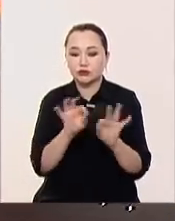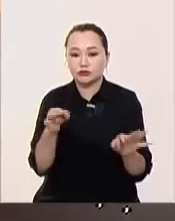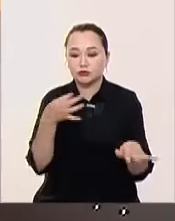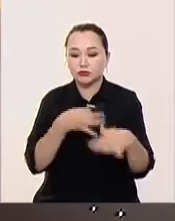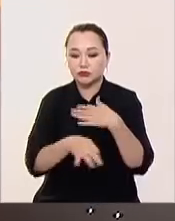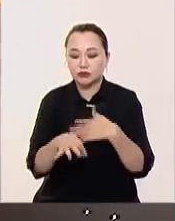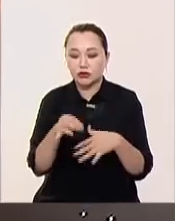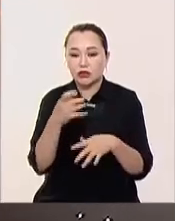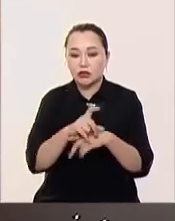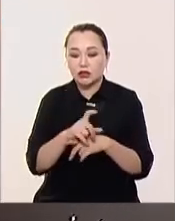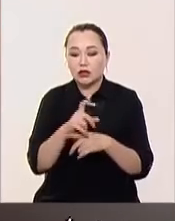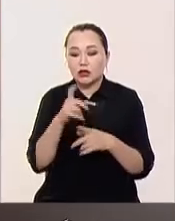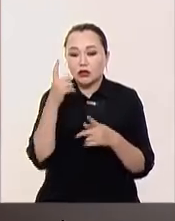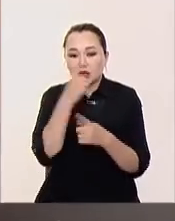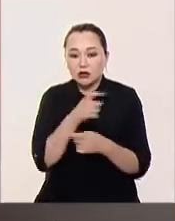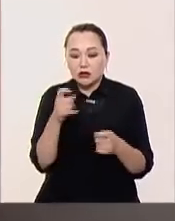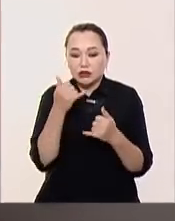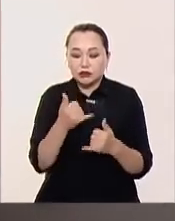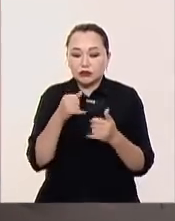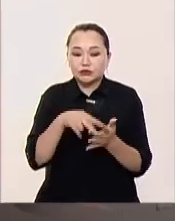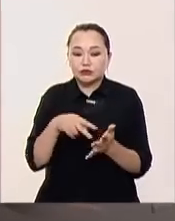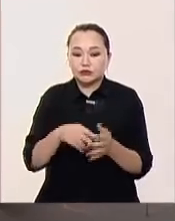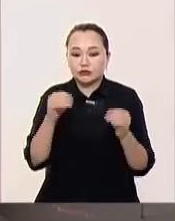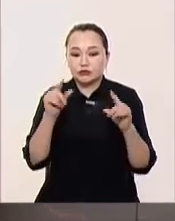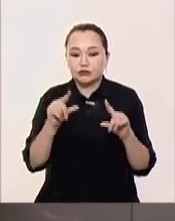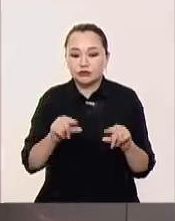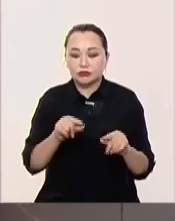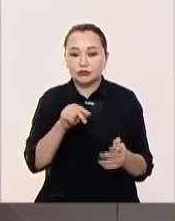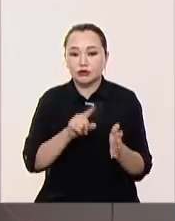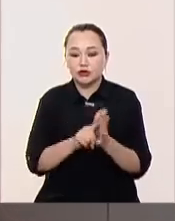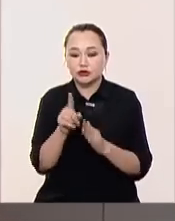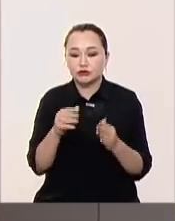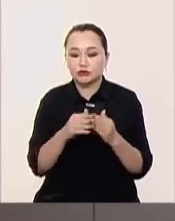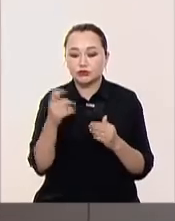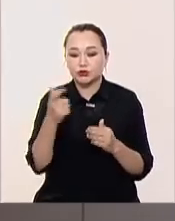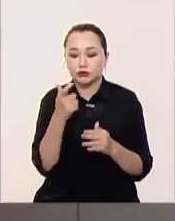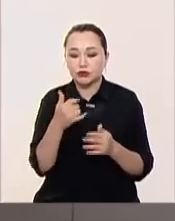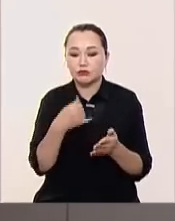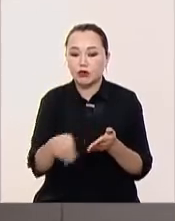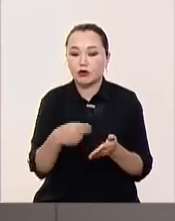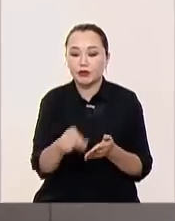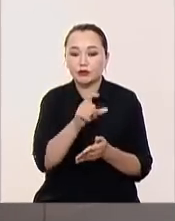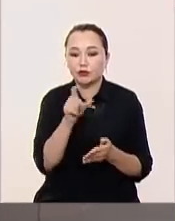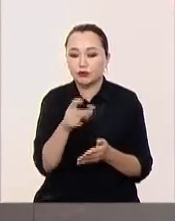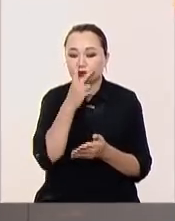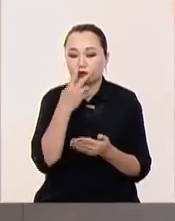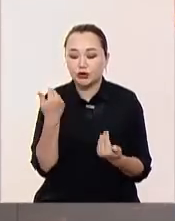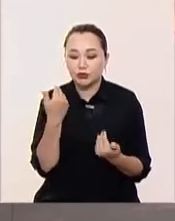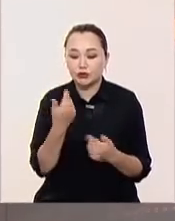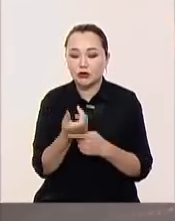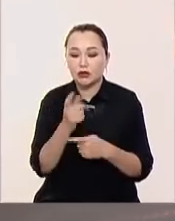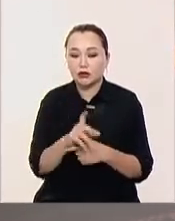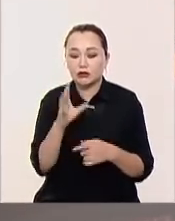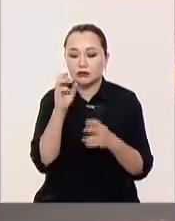отыр. Олардың мәліметінше жер үйлердің құны қазірдің өзінде түсе бастаған. Соған қарамастан сатып алушы жоқ. Дегенмен жылжымайтын мүлік